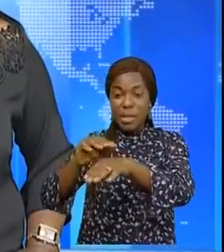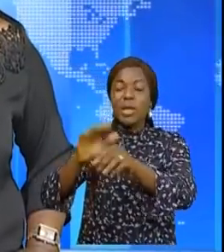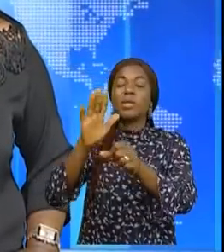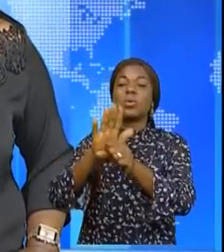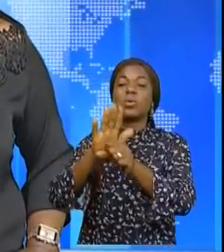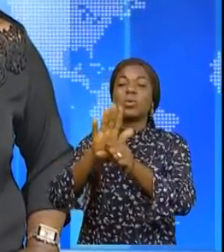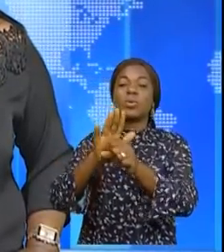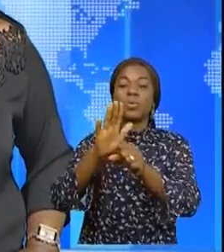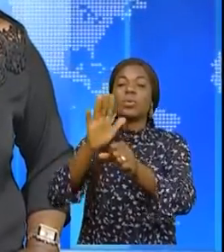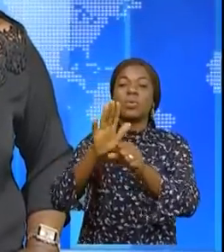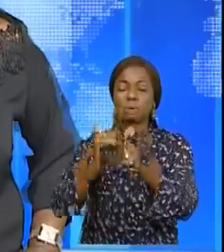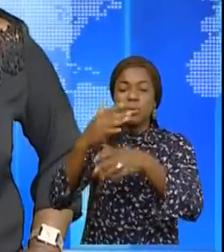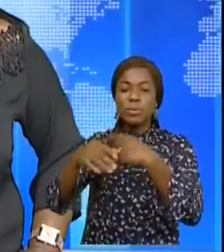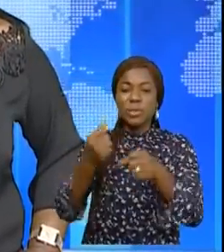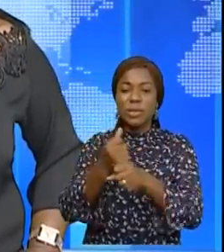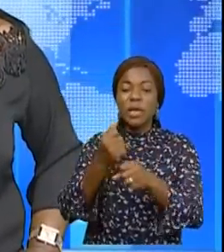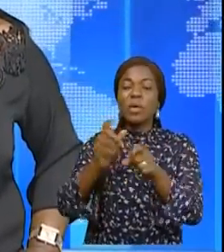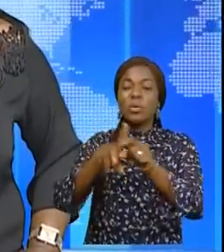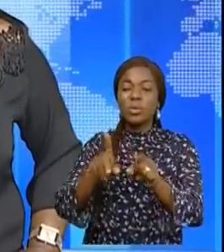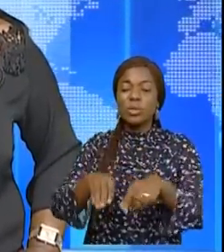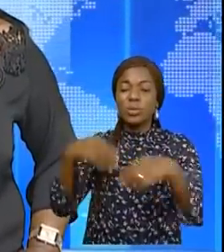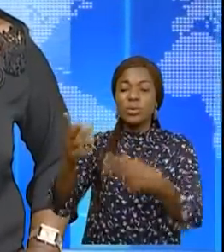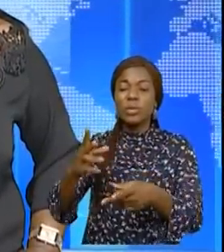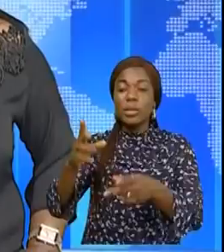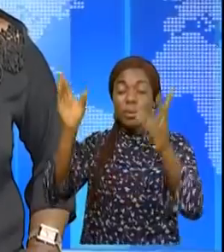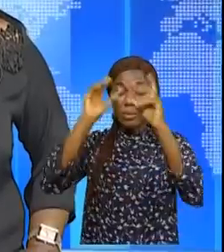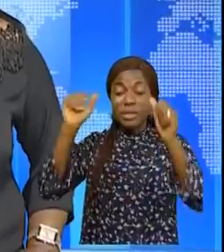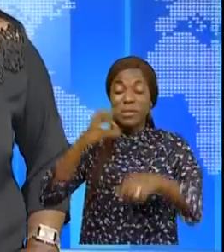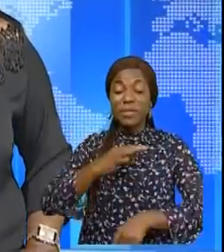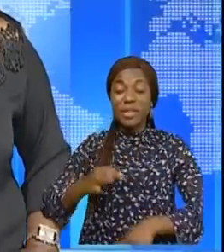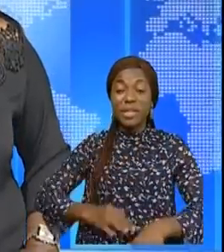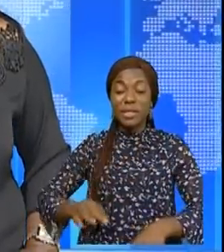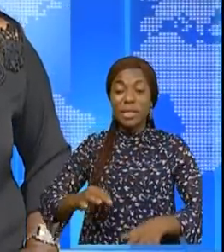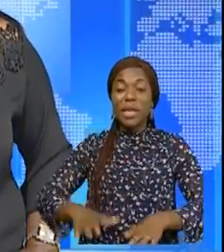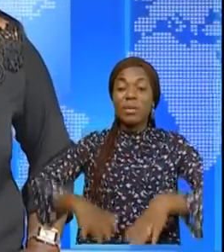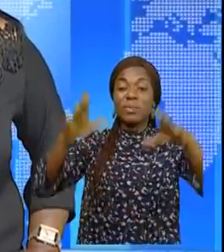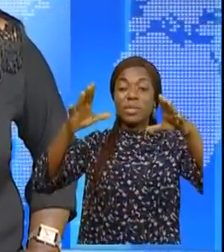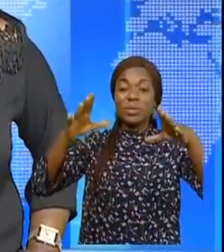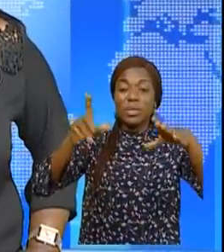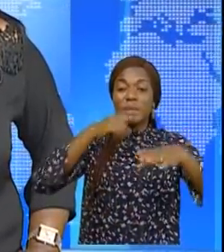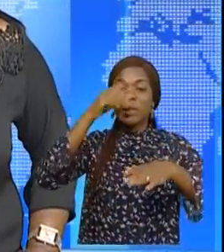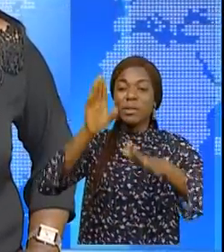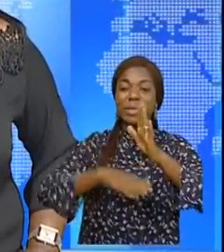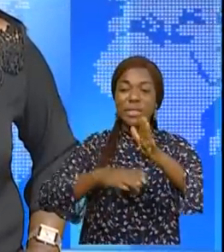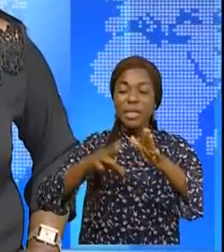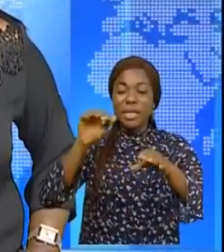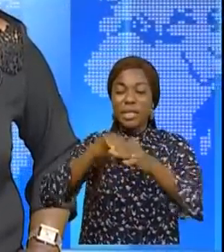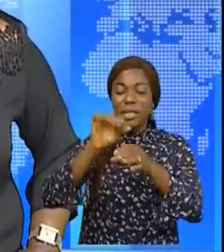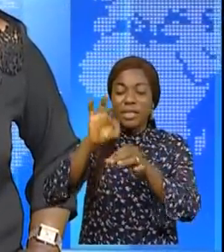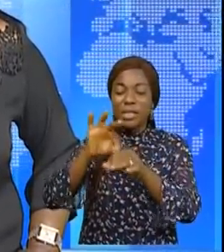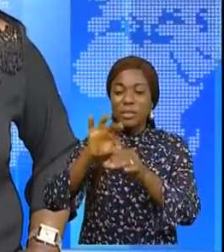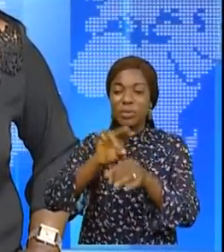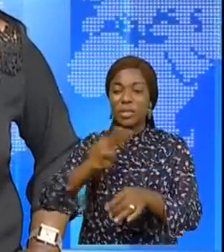pour donner au président Félix Antoine Tshisekedi Tshilombo la majorité parlementaire aux élections de 2023. Nono